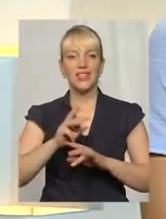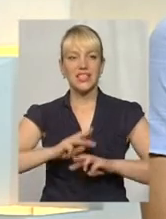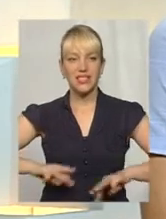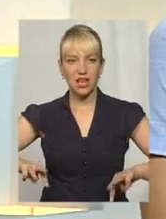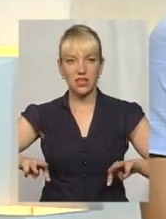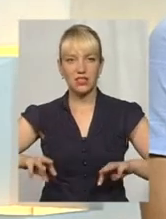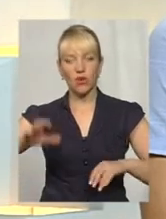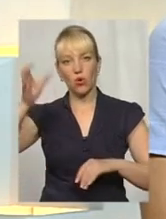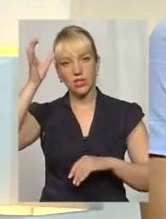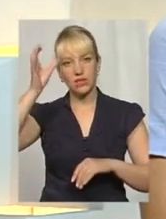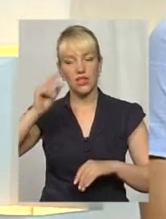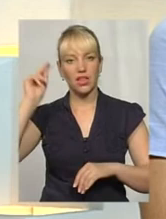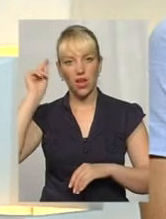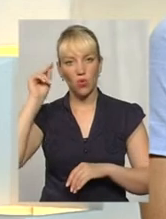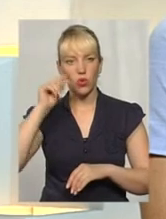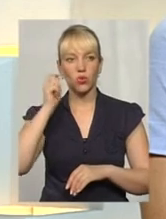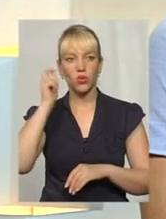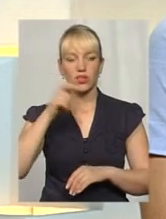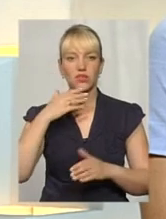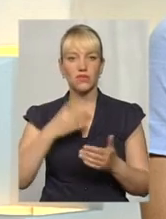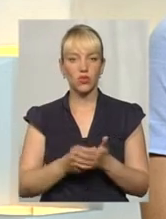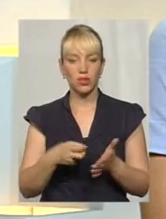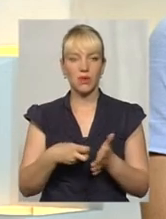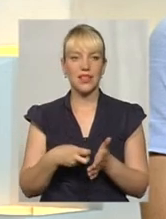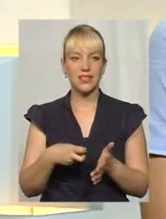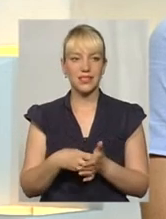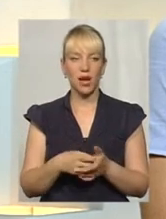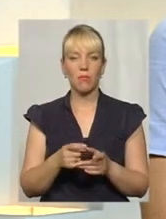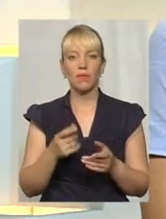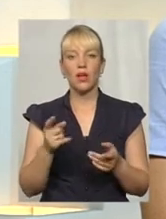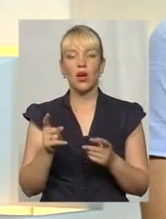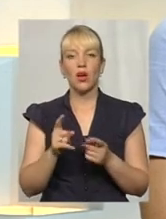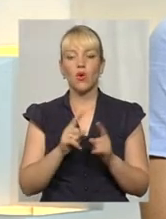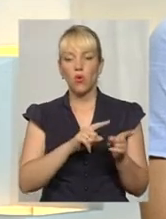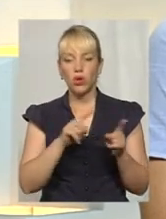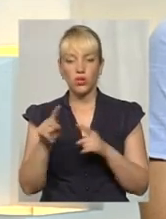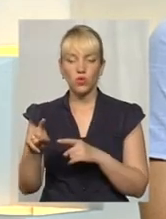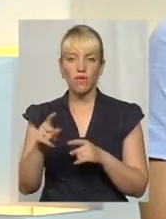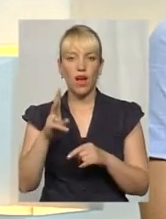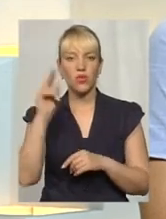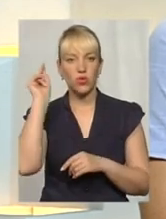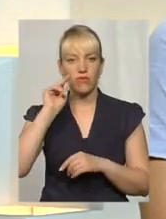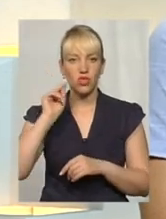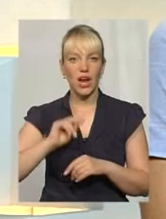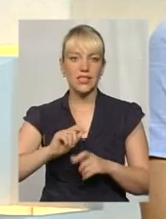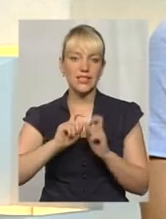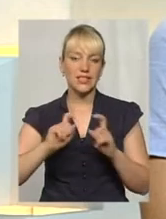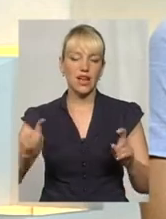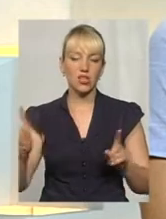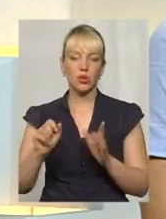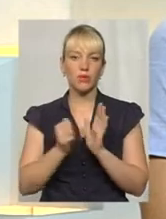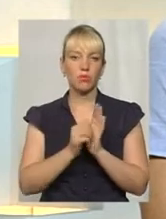Міністерство освіти і науки України своїми листами орієнтувало навчальні заклади на те, щоб дипломи були